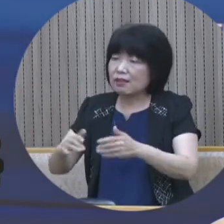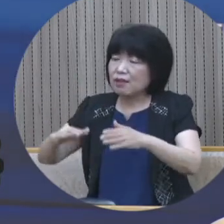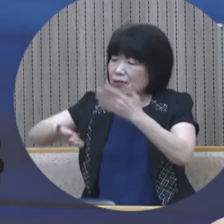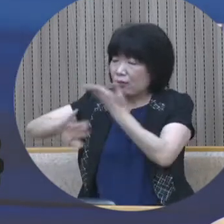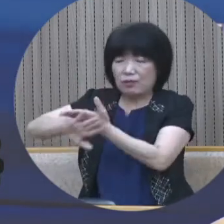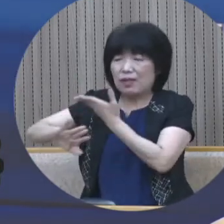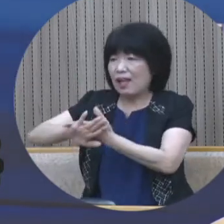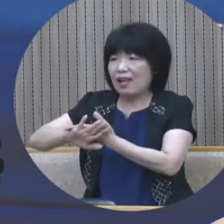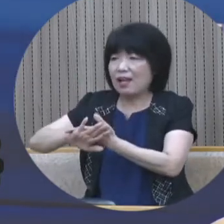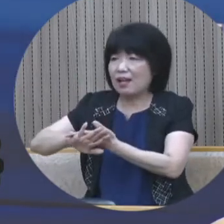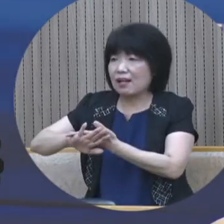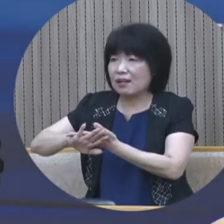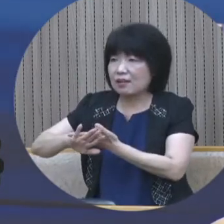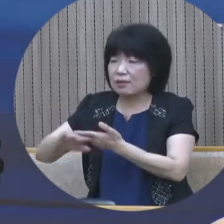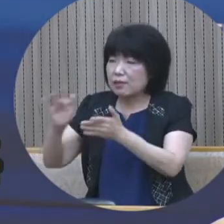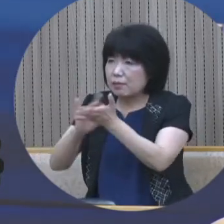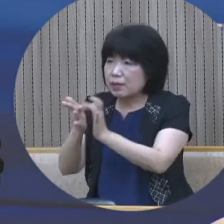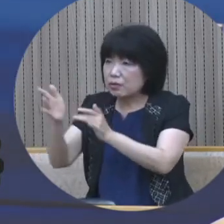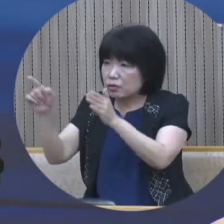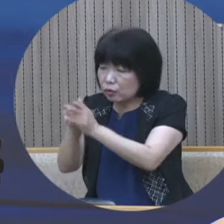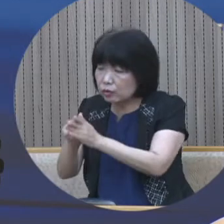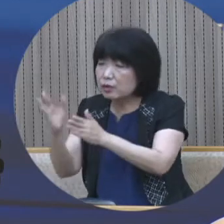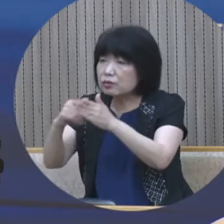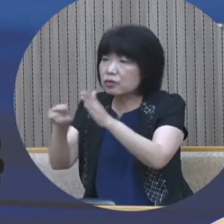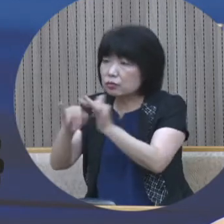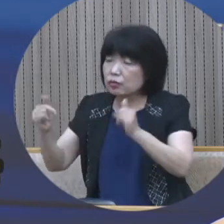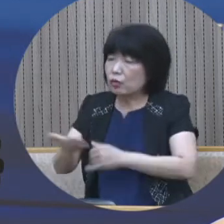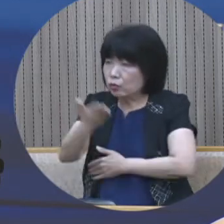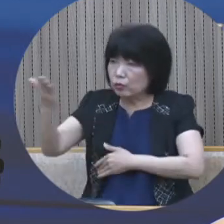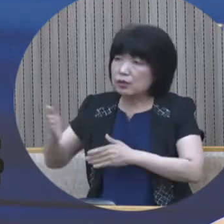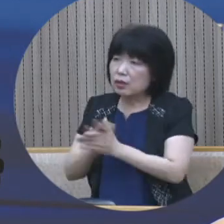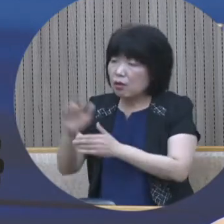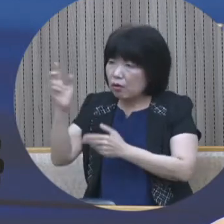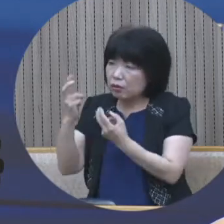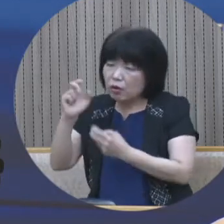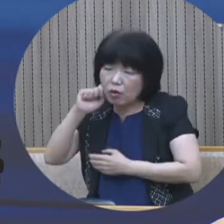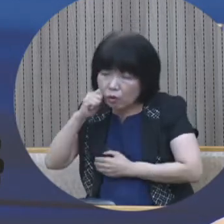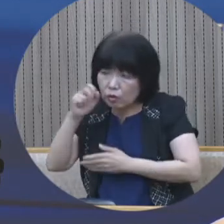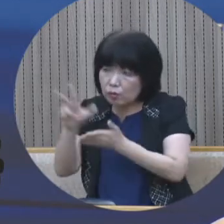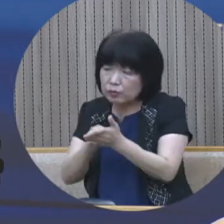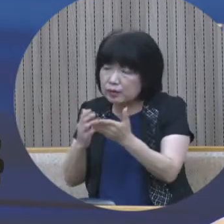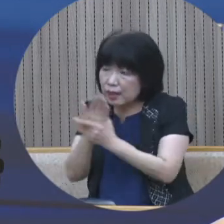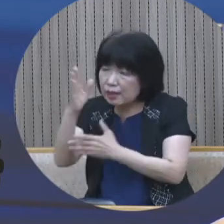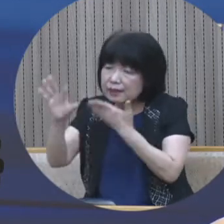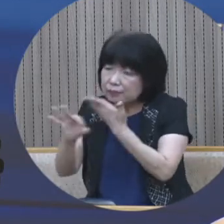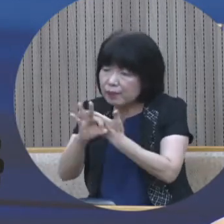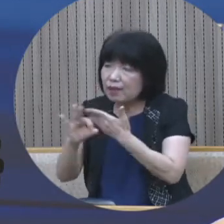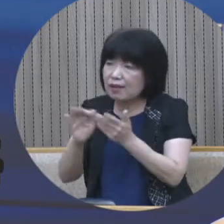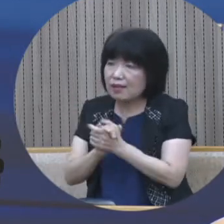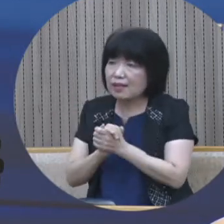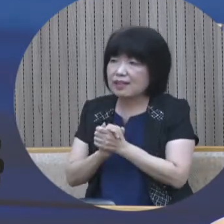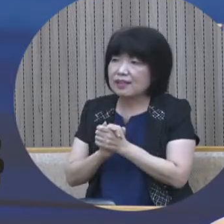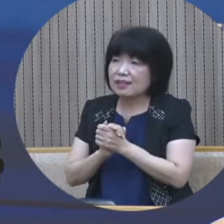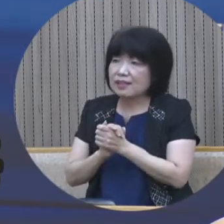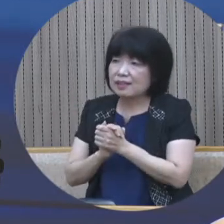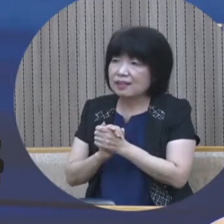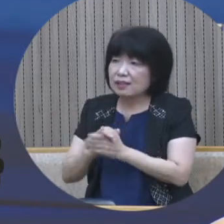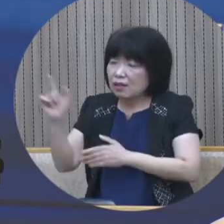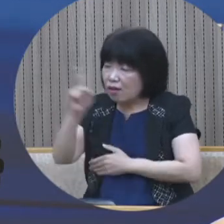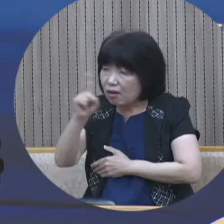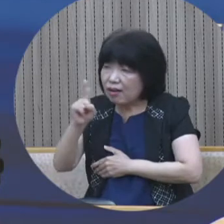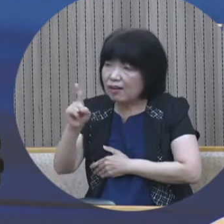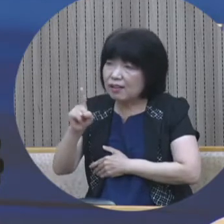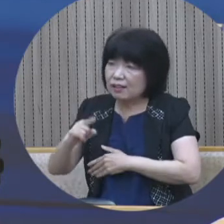거예요. 예수님을 믿는 성도된 우리가 어떤 어려운 문제를 만났을 때,